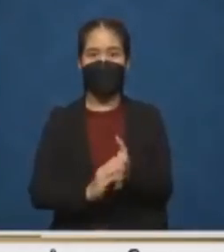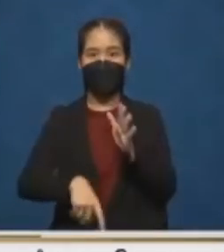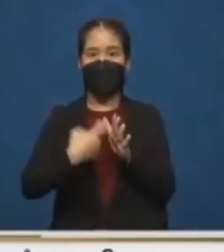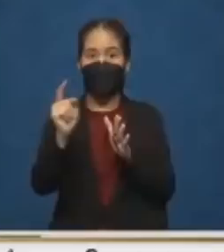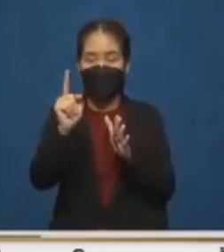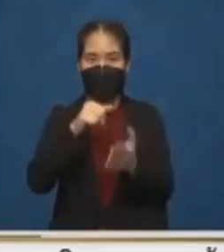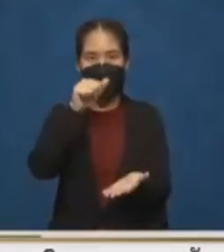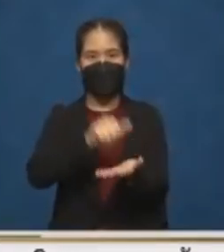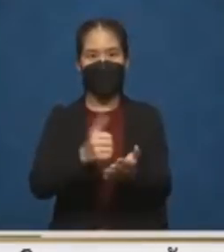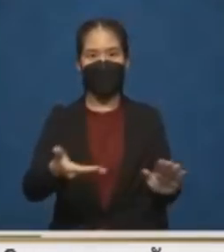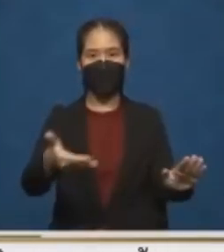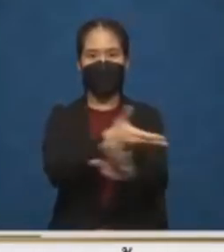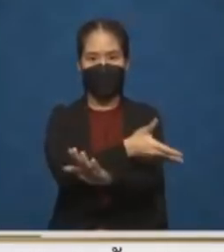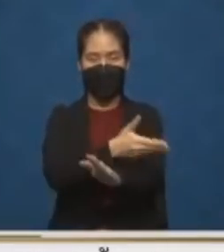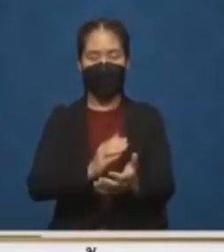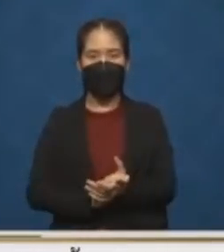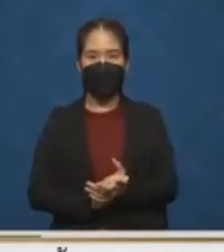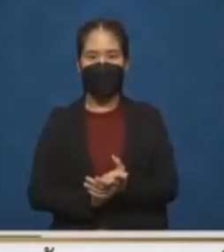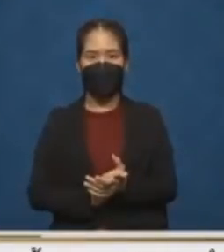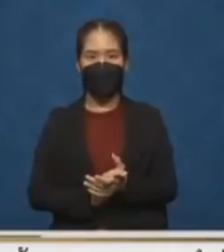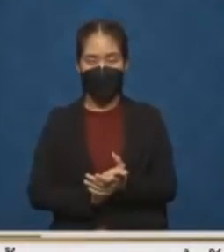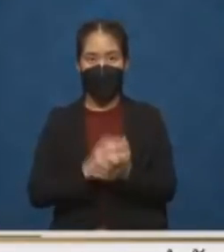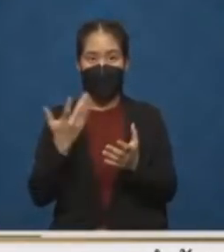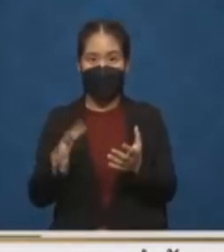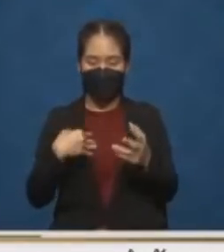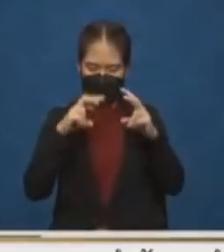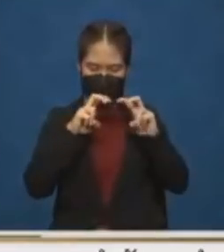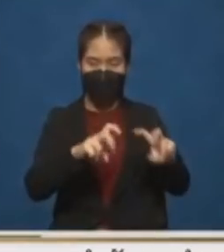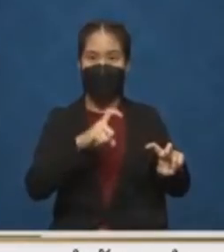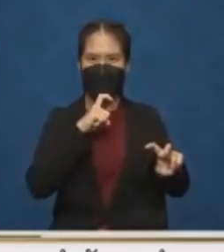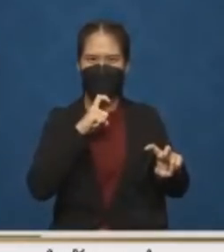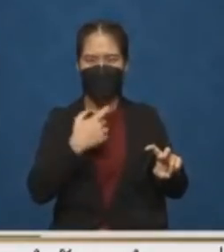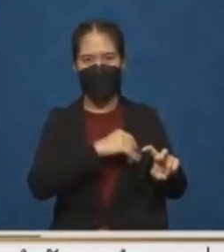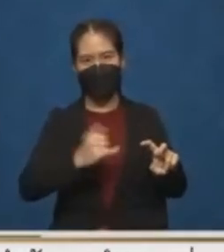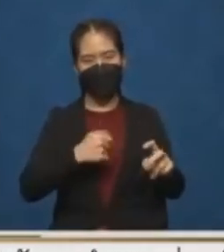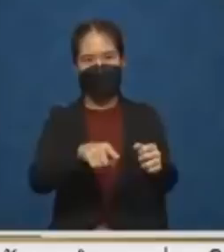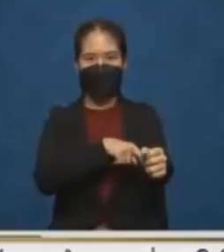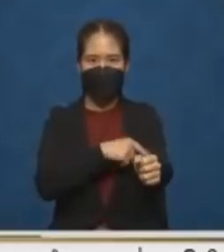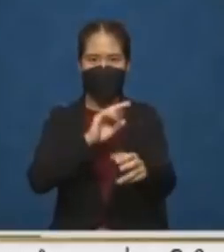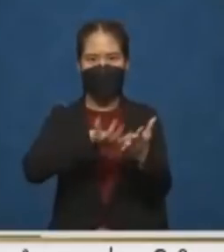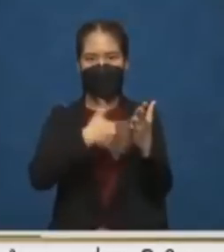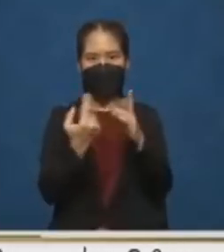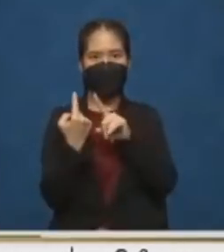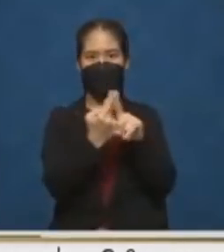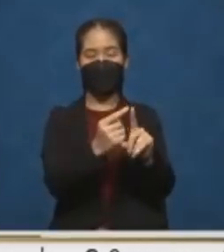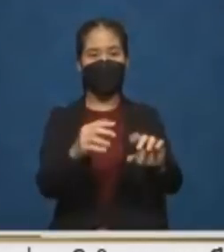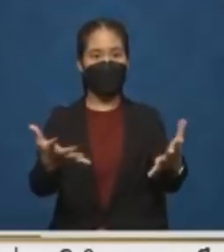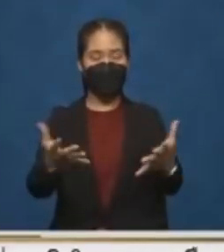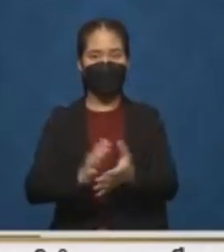จองรวงหน้า อีกทั้งยงอยู่ในระหางการวิจัยอาเกิดความลาช้าไม่เป็ไปตามแผนทประทานครั